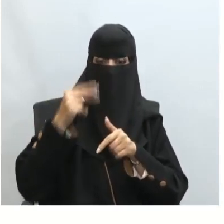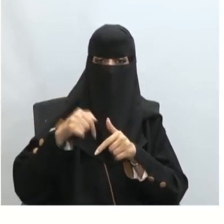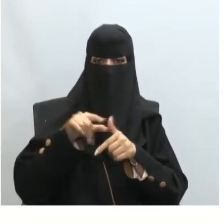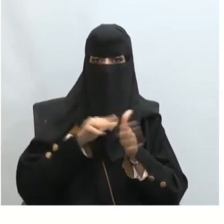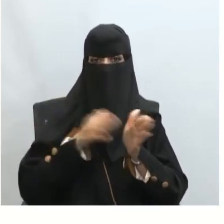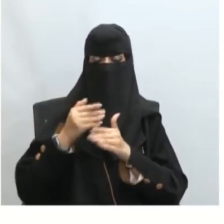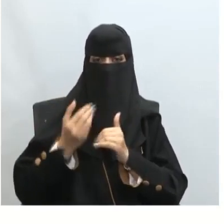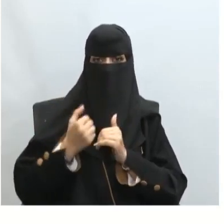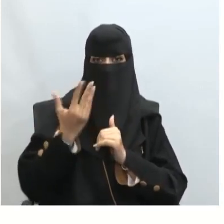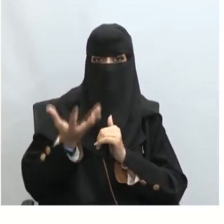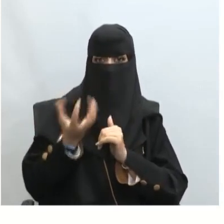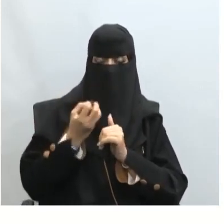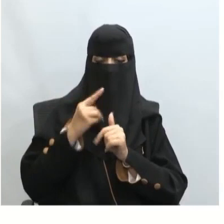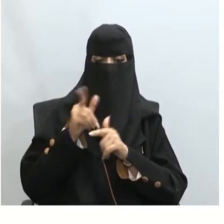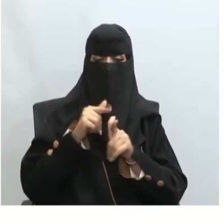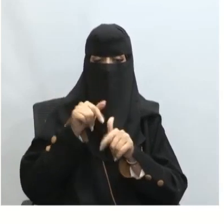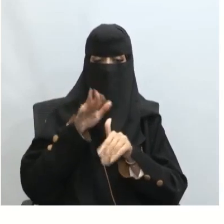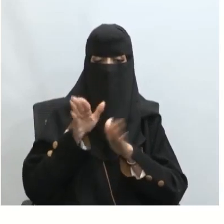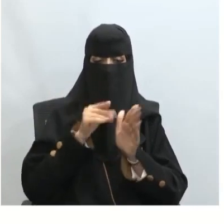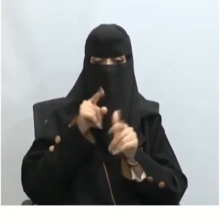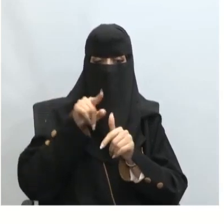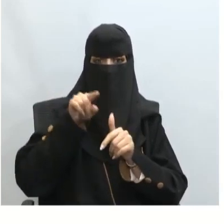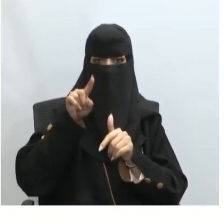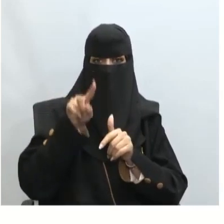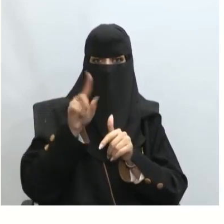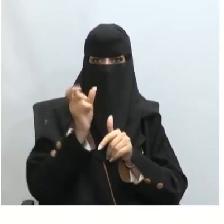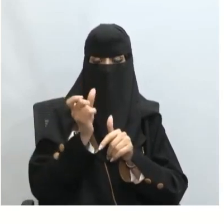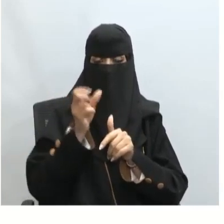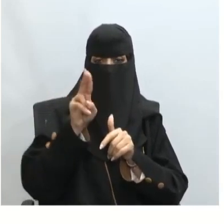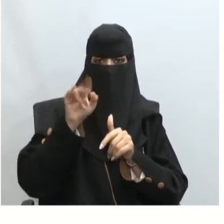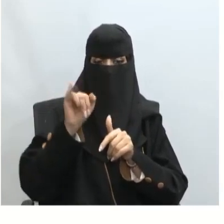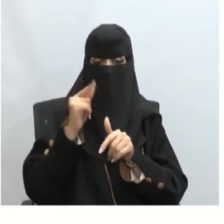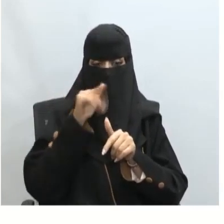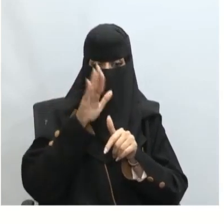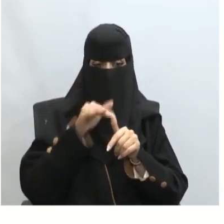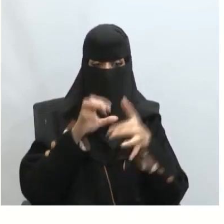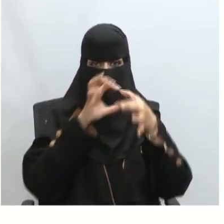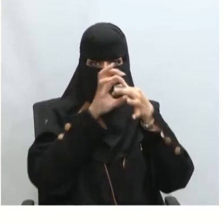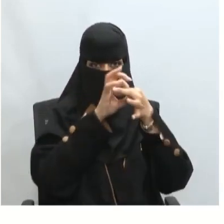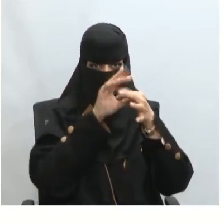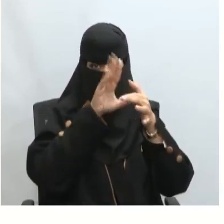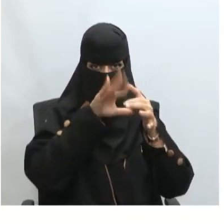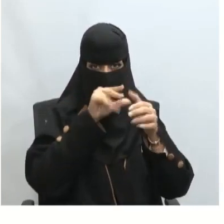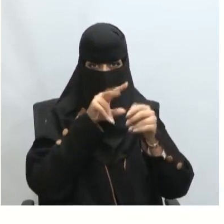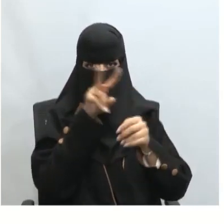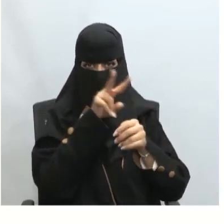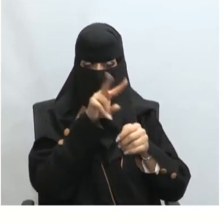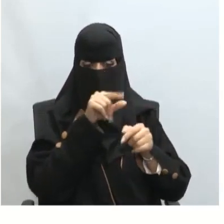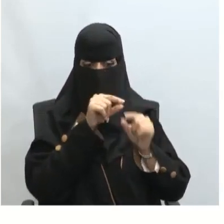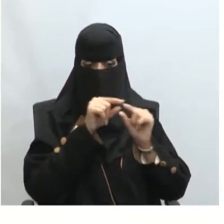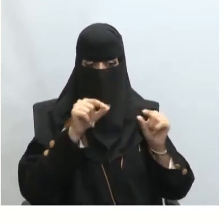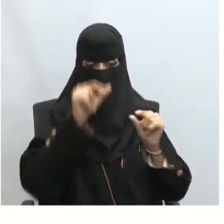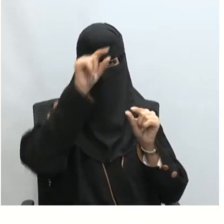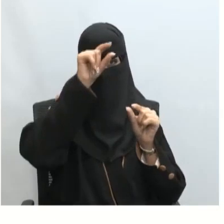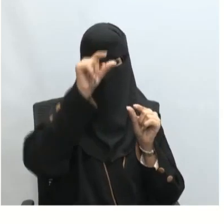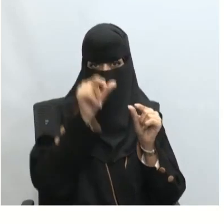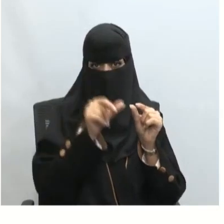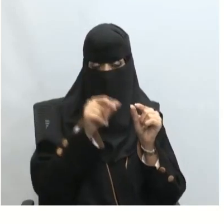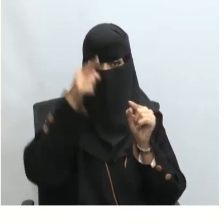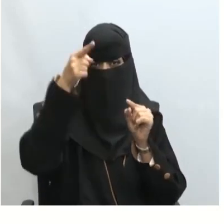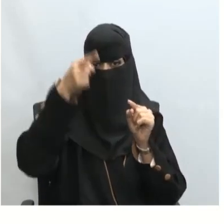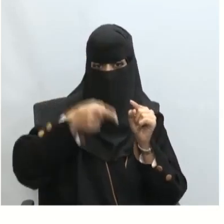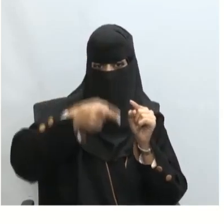صيغه الناتج اذا هذا هو البنتين الحلقي بنتين اذا توجد فيه رابط ثنائيه لاحظ موقع الرابطه